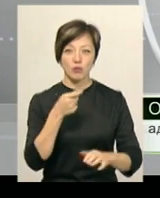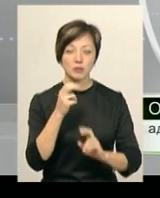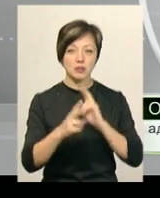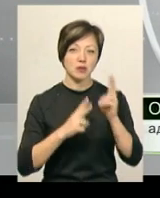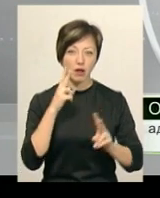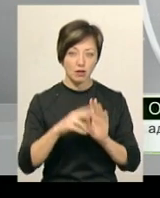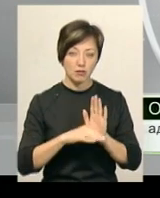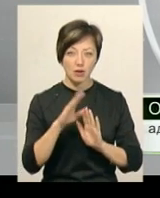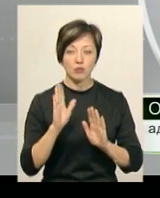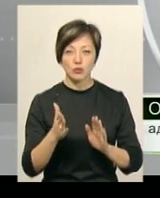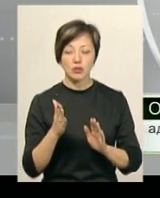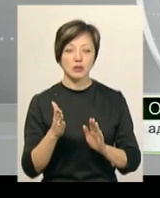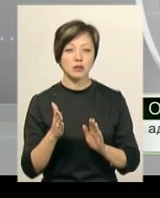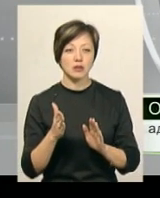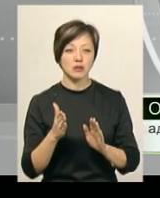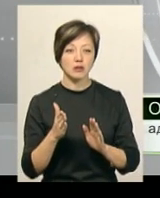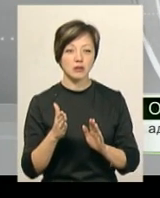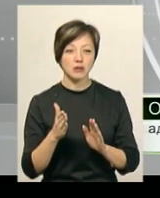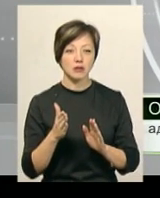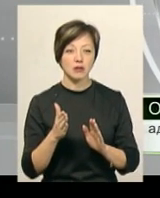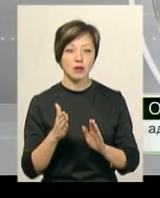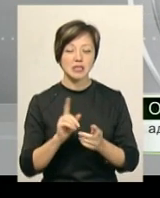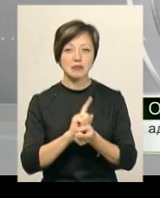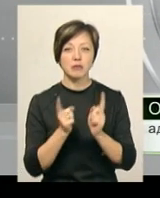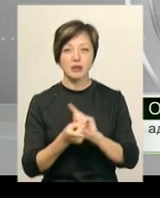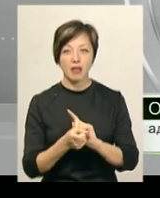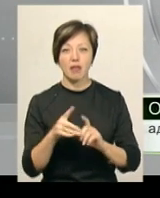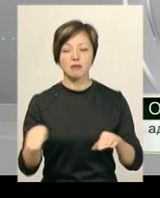Дякую за перегляд!